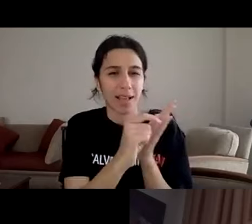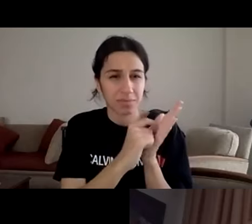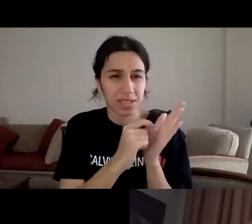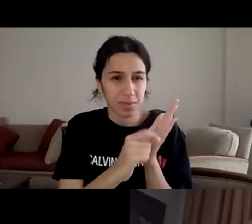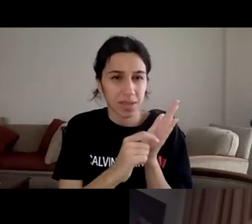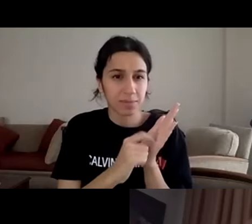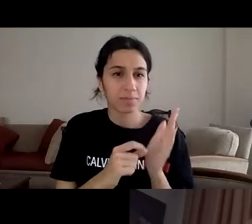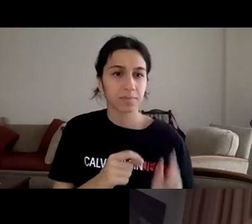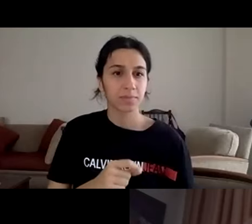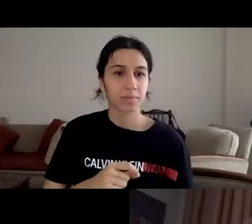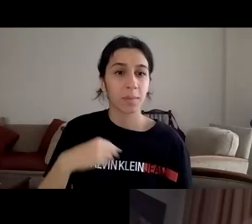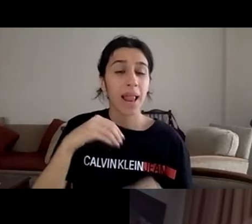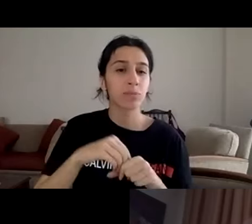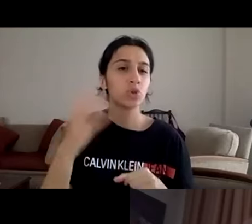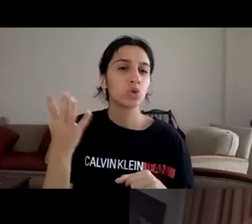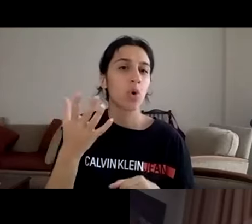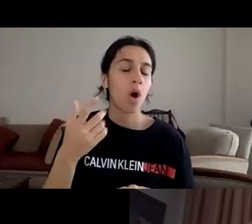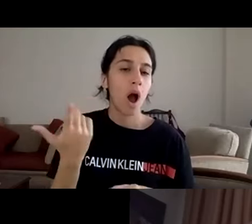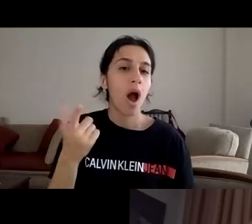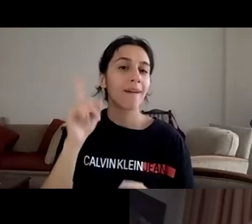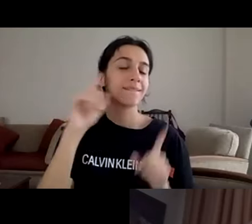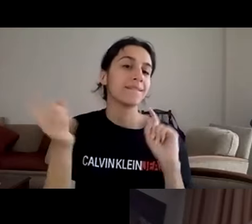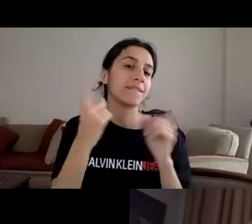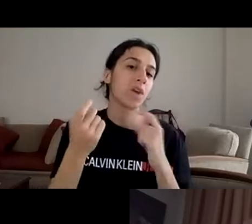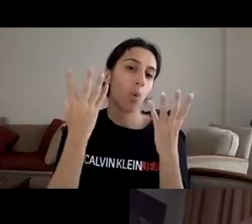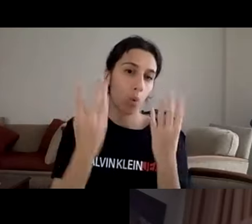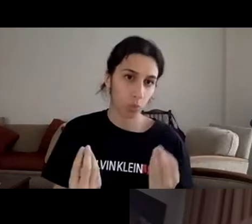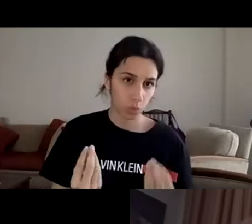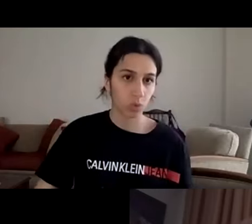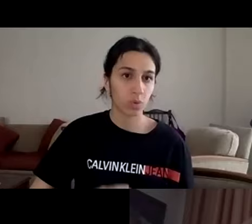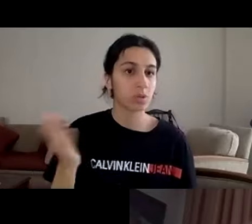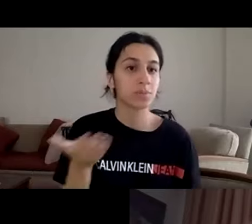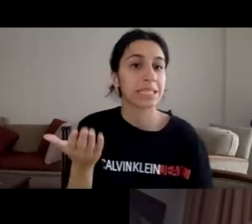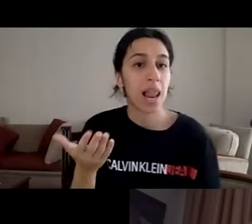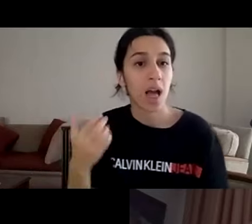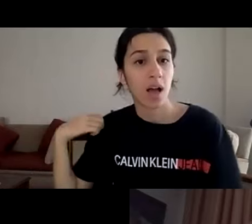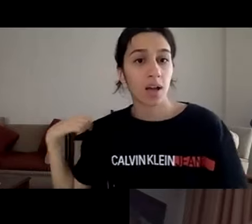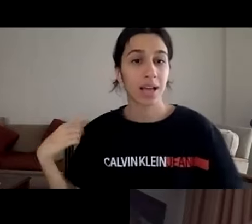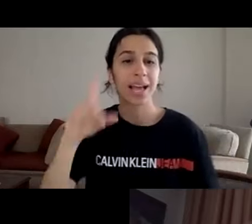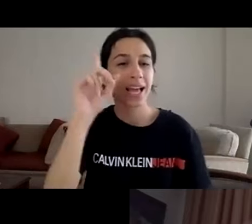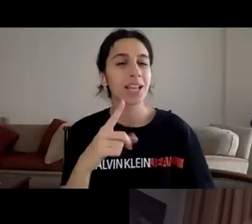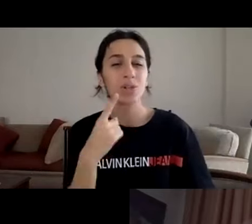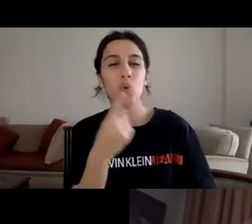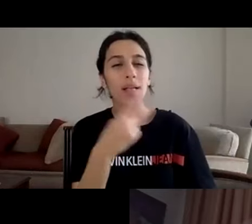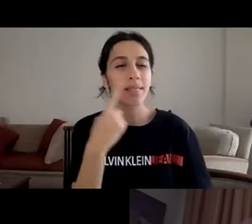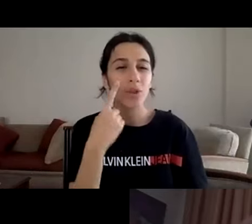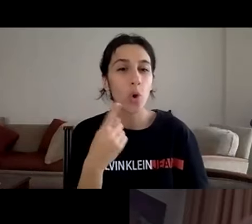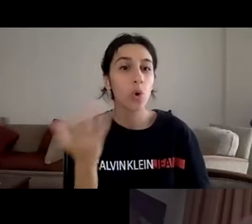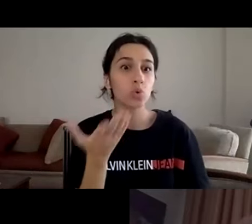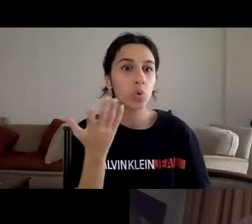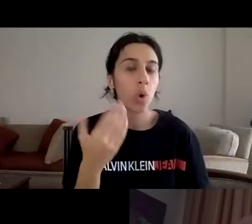çok zihin açıcı, ufuk açıcı oldu. Mesela ilk söylediğiniz şey çok